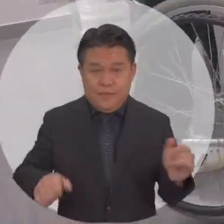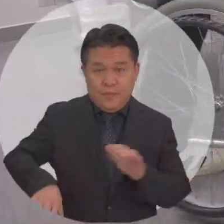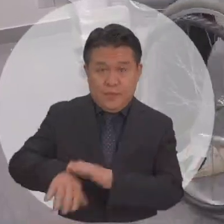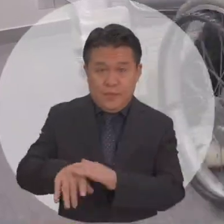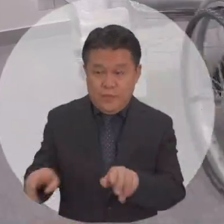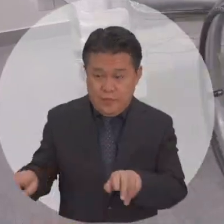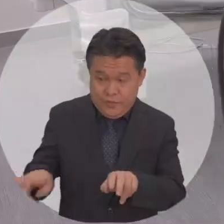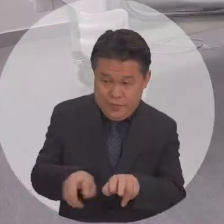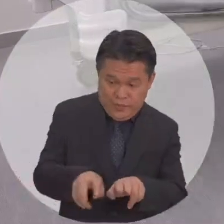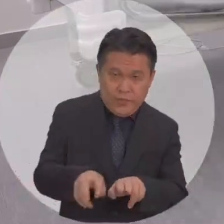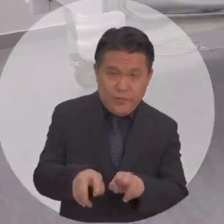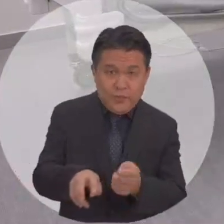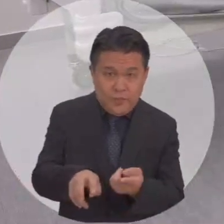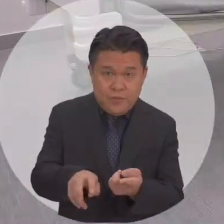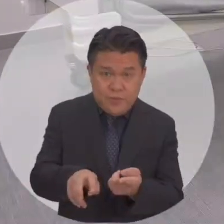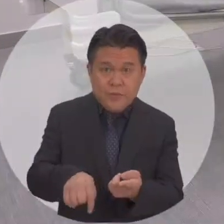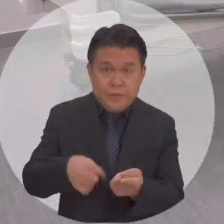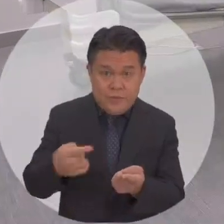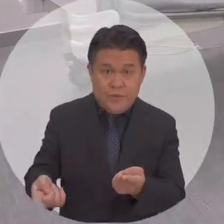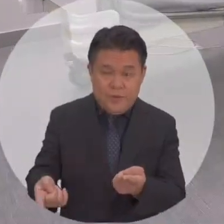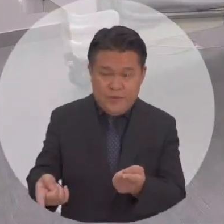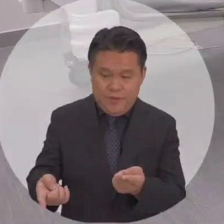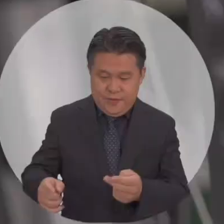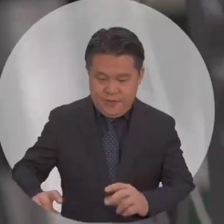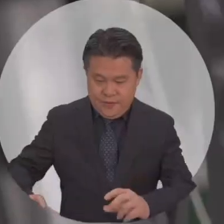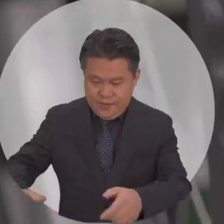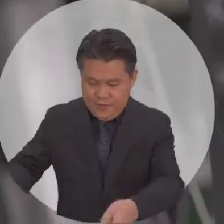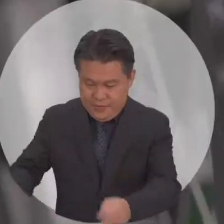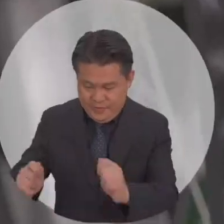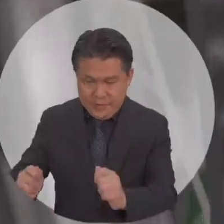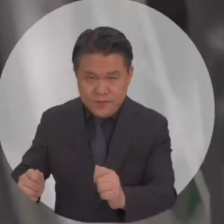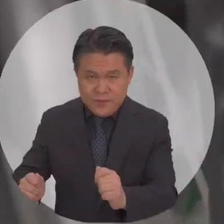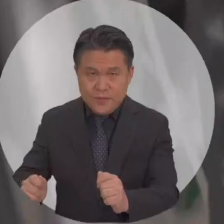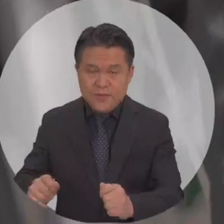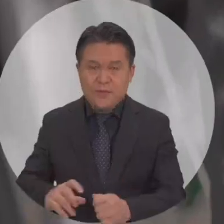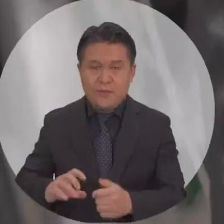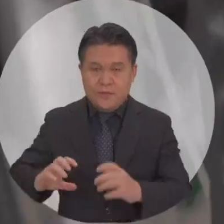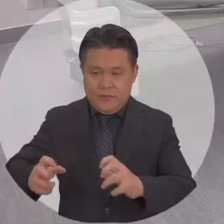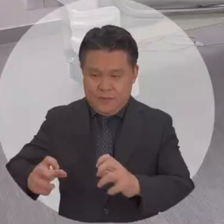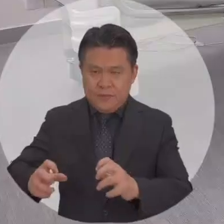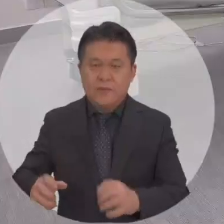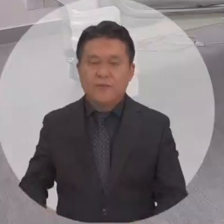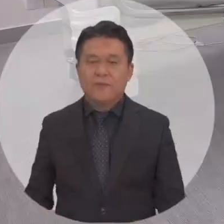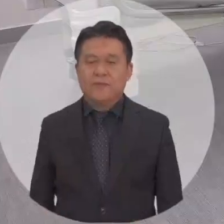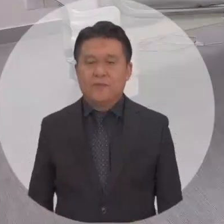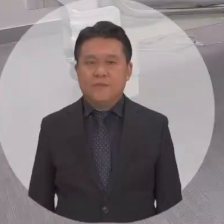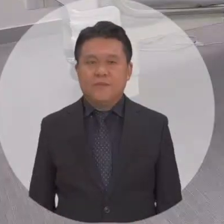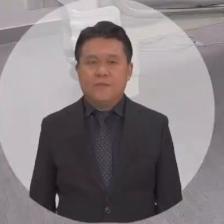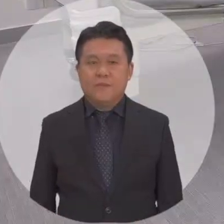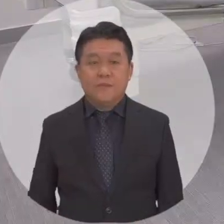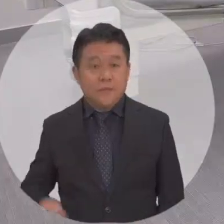휠체어를 대상자의 오른쪽 가까이 가져와 놓고 휠체어가 움직이지 않도록 고정시킵니다.